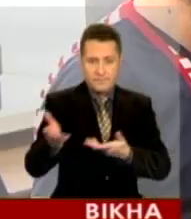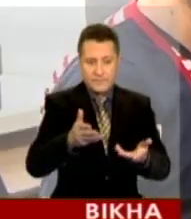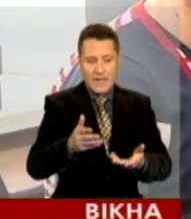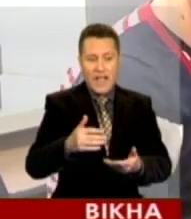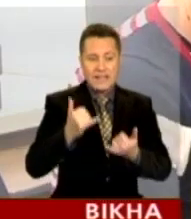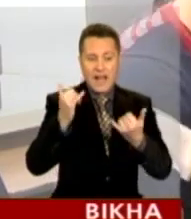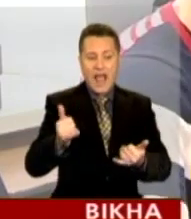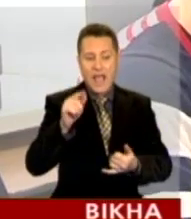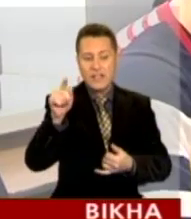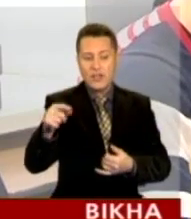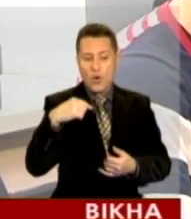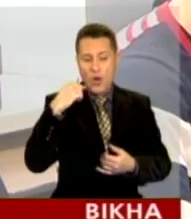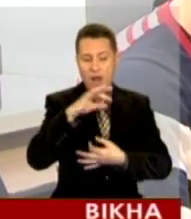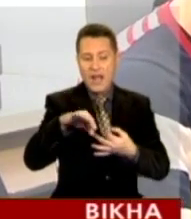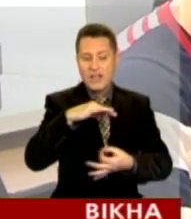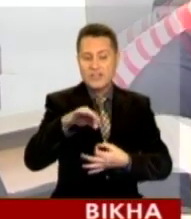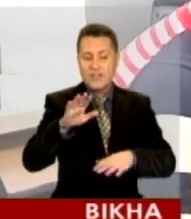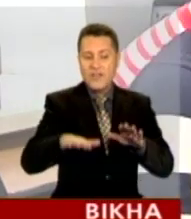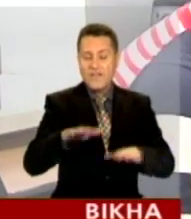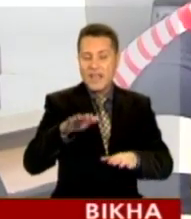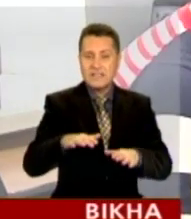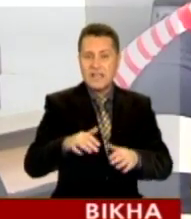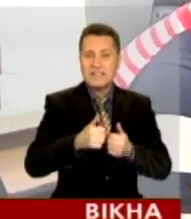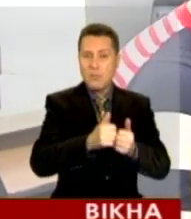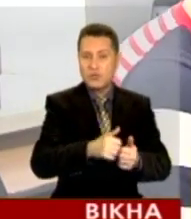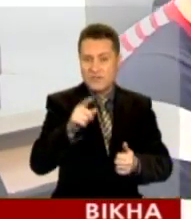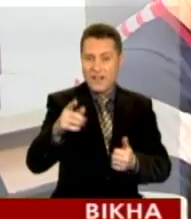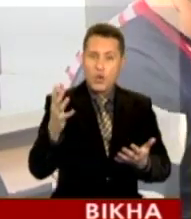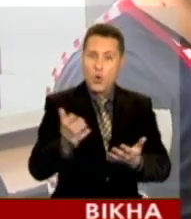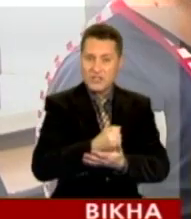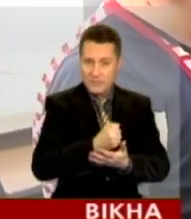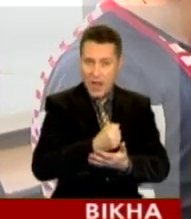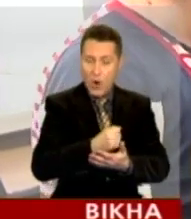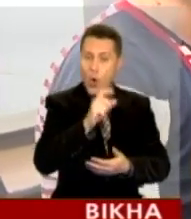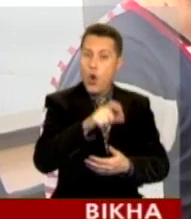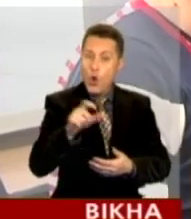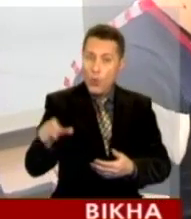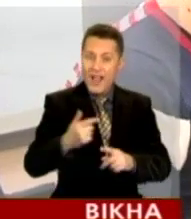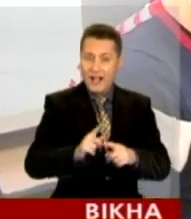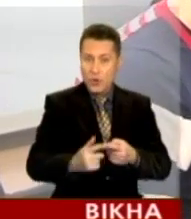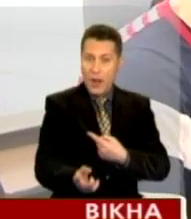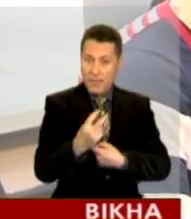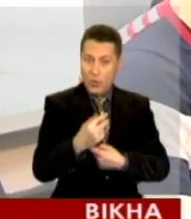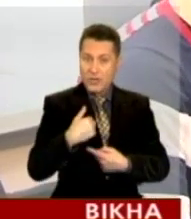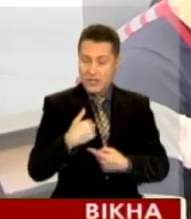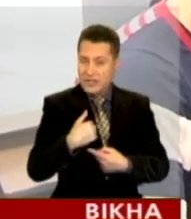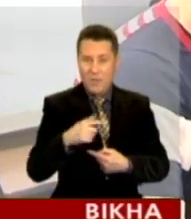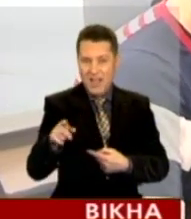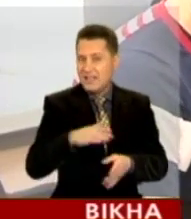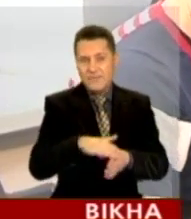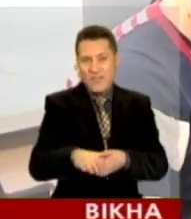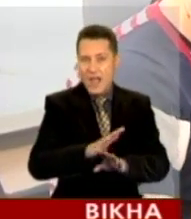неї лишній вес, він сопутствував її успіху. Люди, які до нас приходять, вони не реалізувалися в